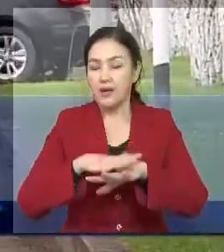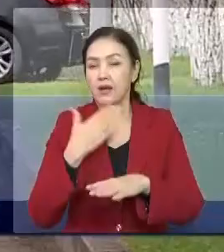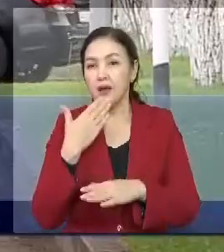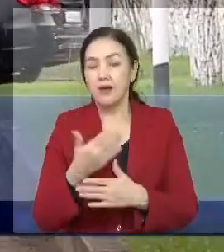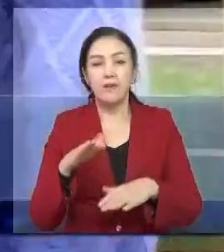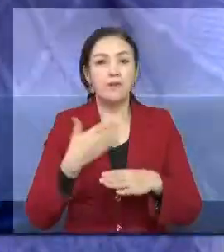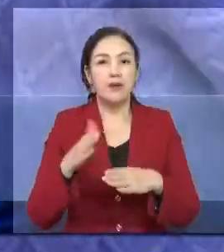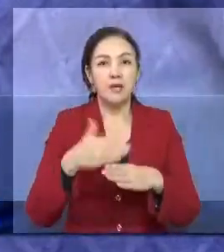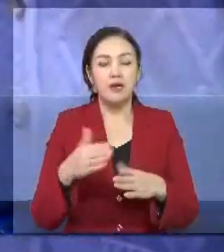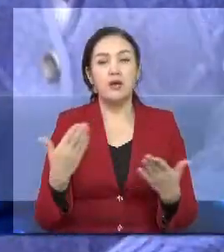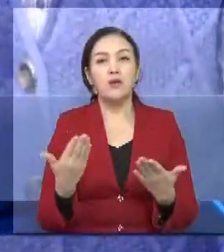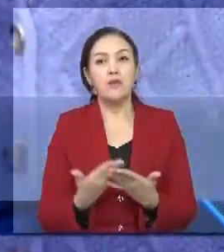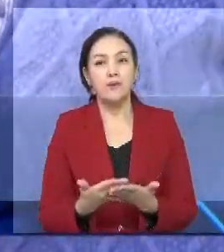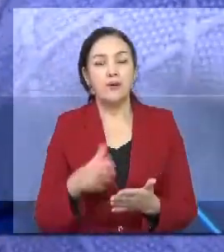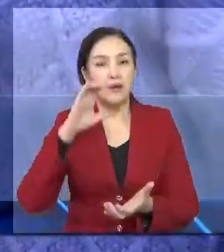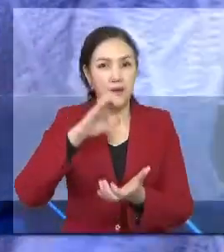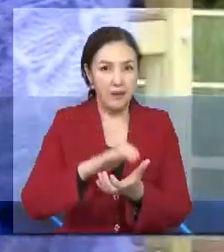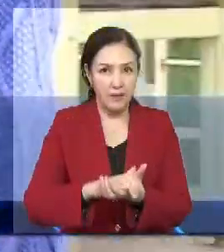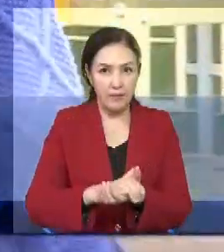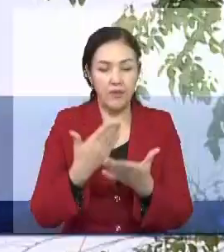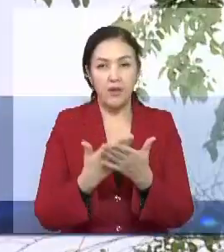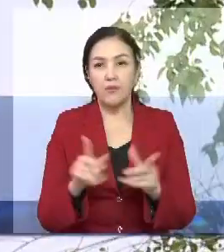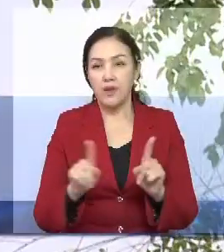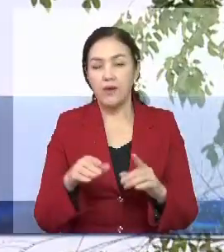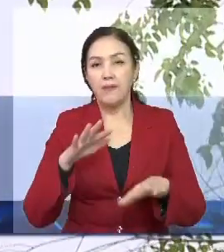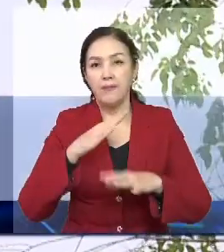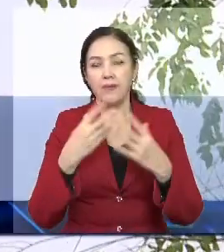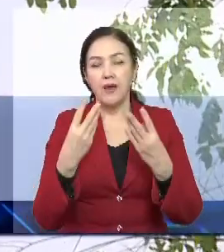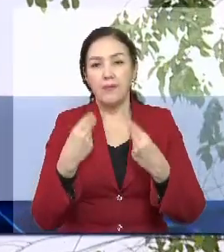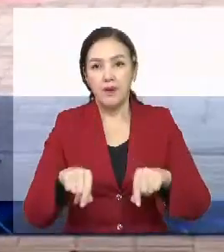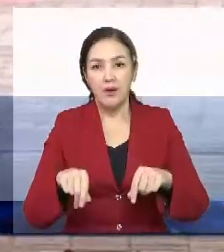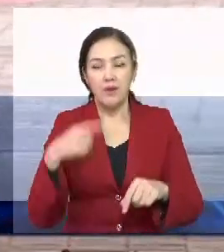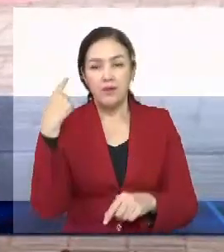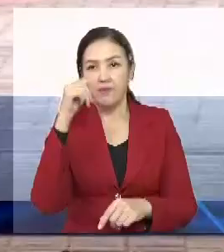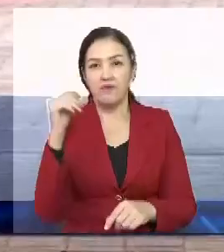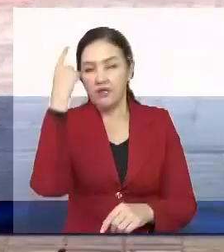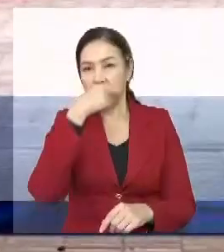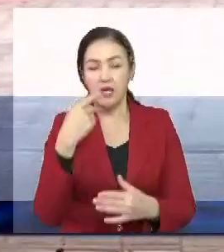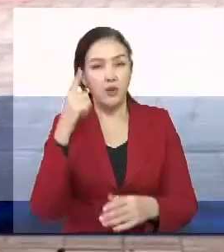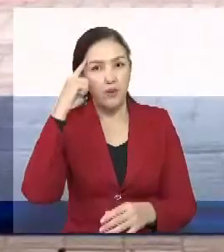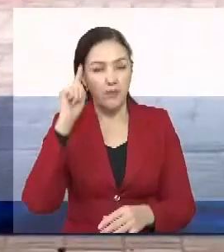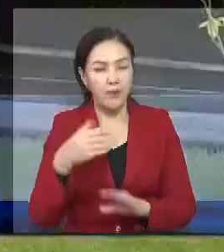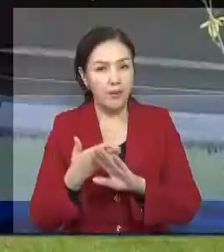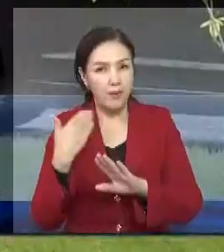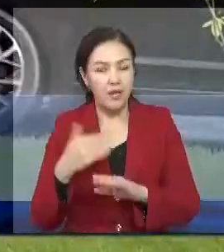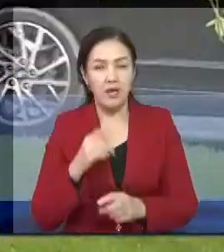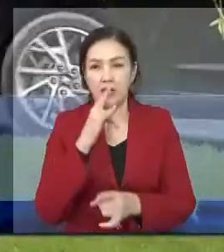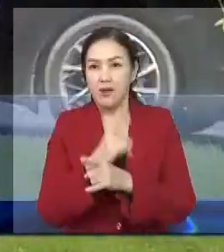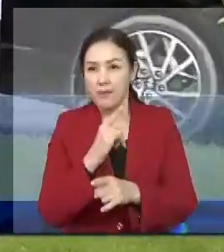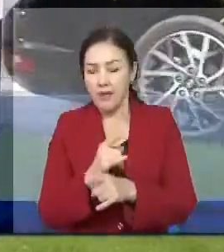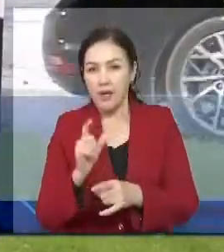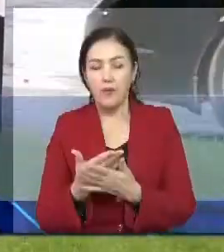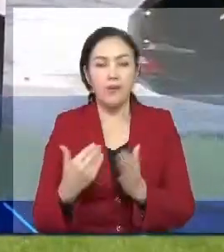обратиться за кредитом. Кроме того, они знакомятся с данными, касающимися банкротства физических лиц, узнают о способах предупреждения мошенничества